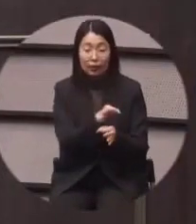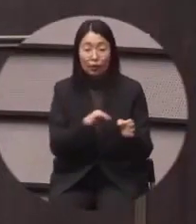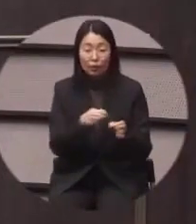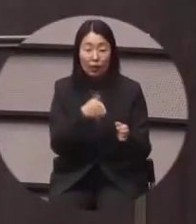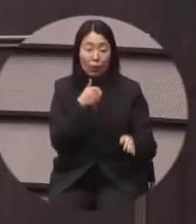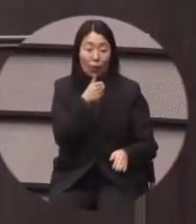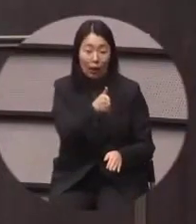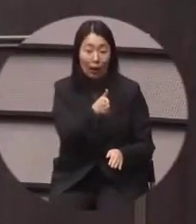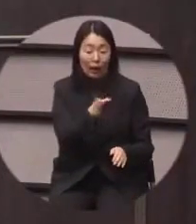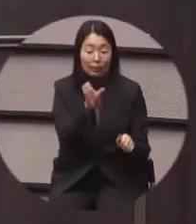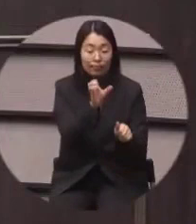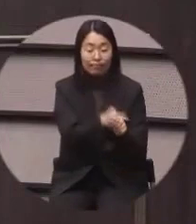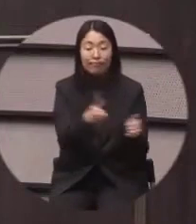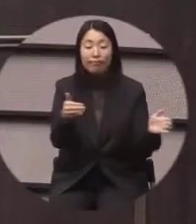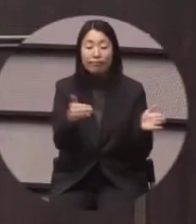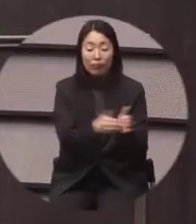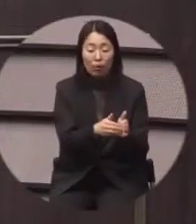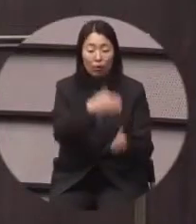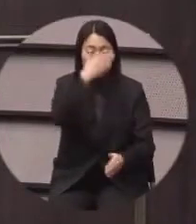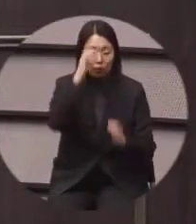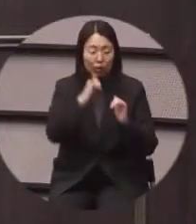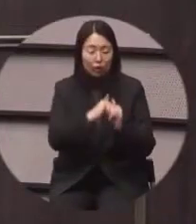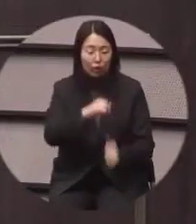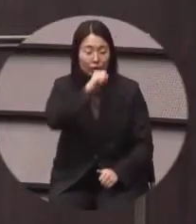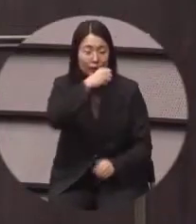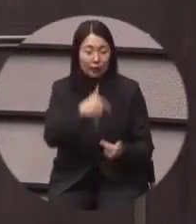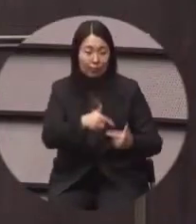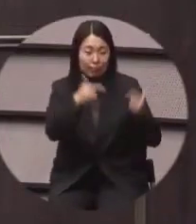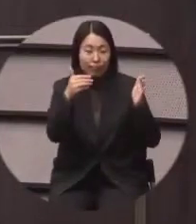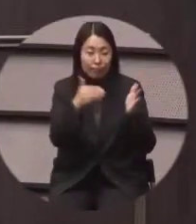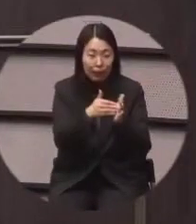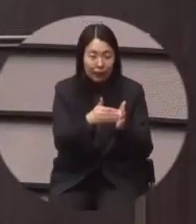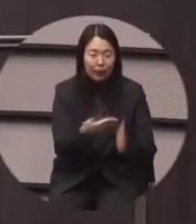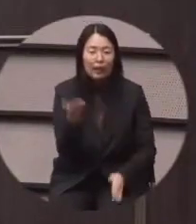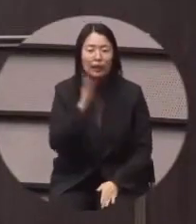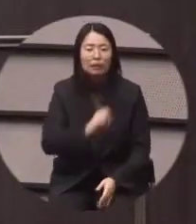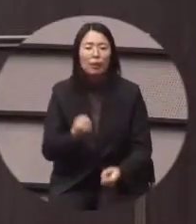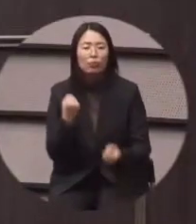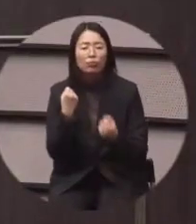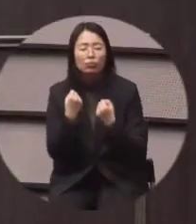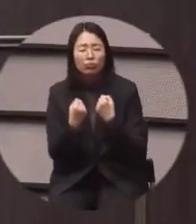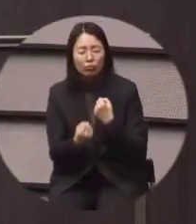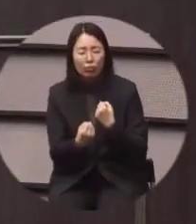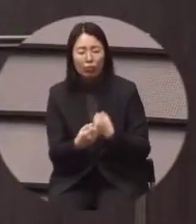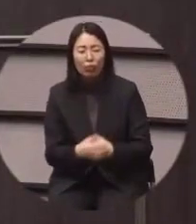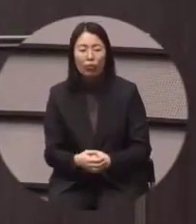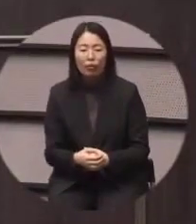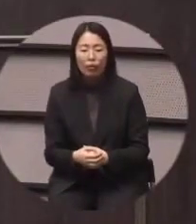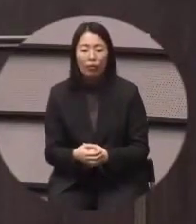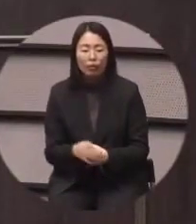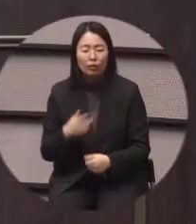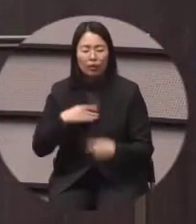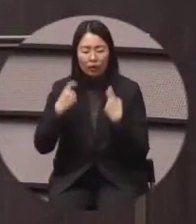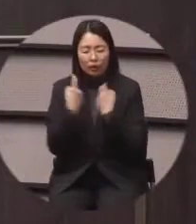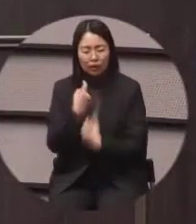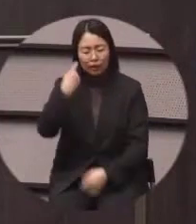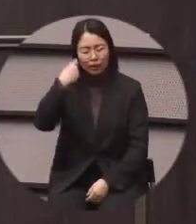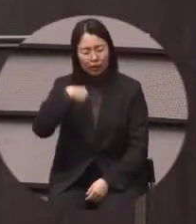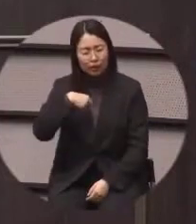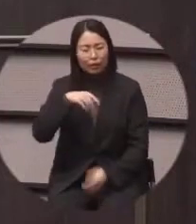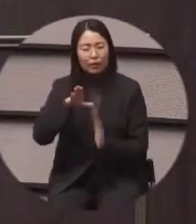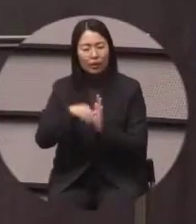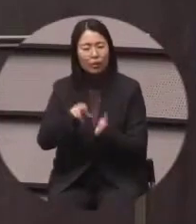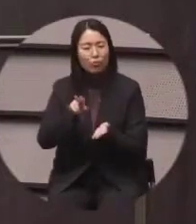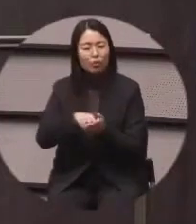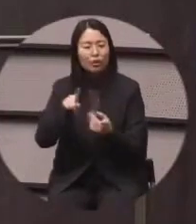예산을 지속적으로 확대해 왔습니다. 그럼에도 광주시 청년 정책과 관련해서 느끼는 문제점들을